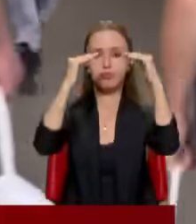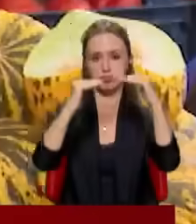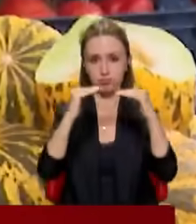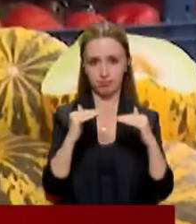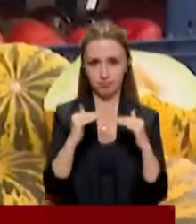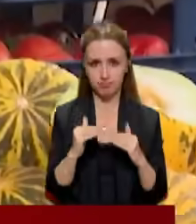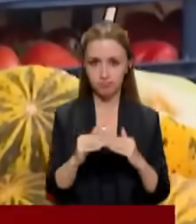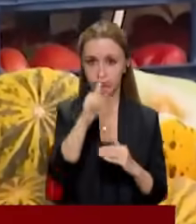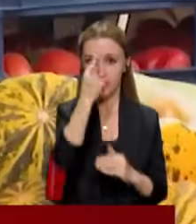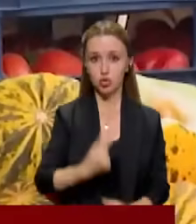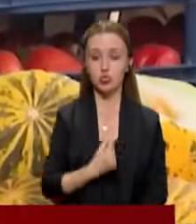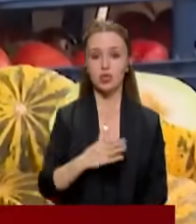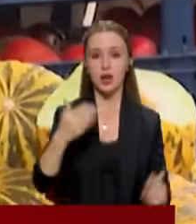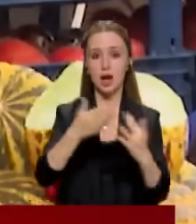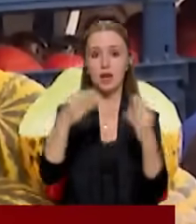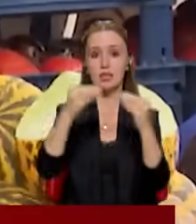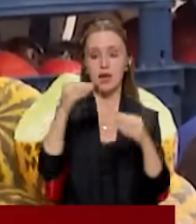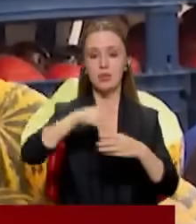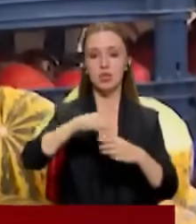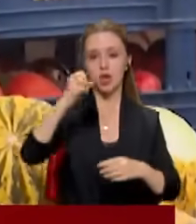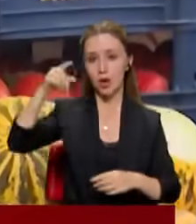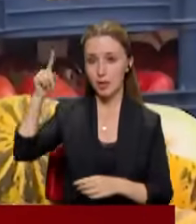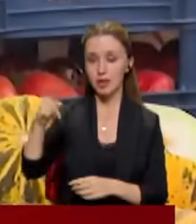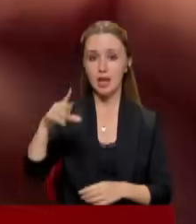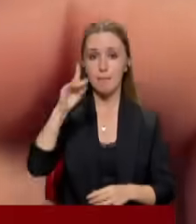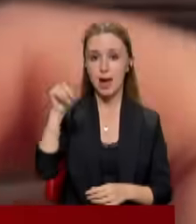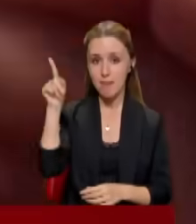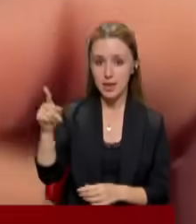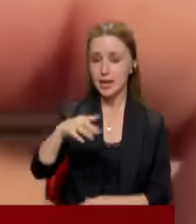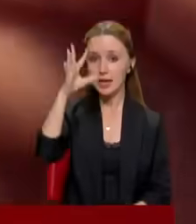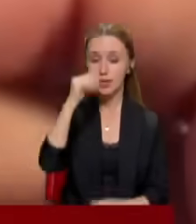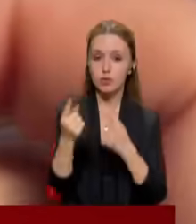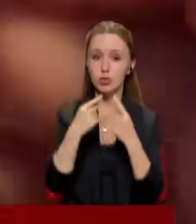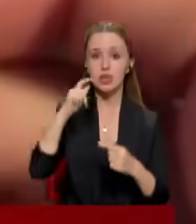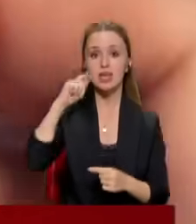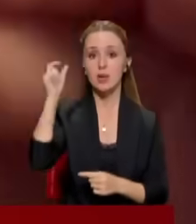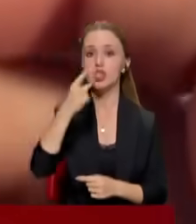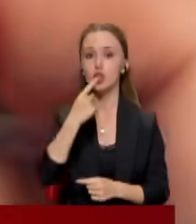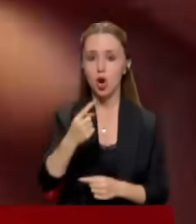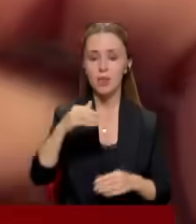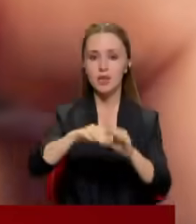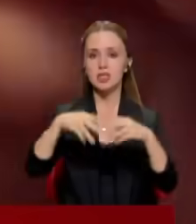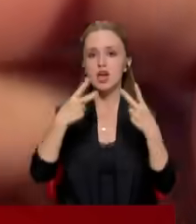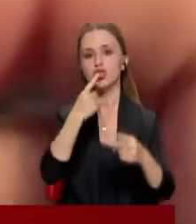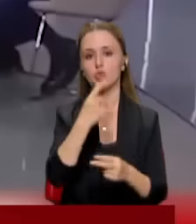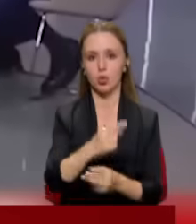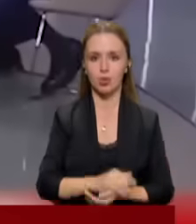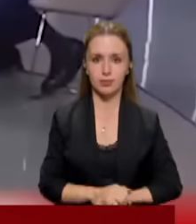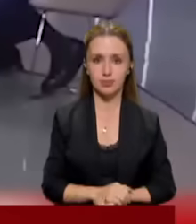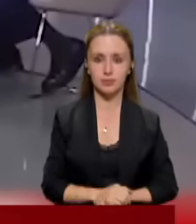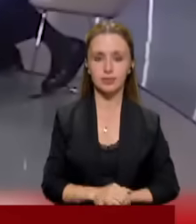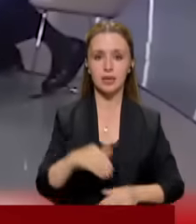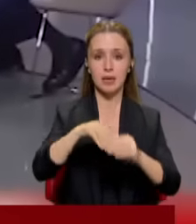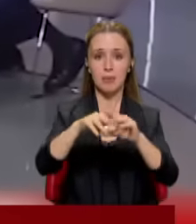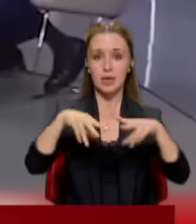gün eridi. Tek umutları ara zam içinse AK Parti'den MHP'den kim konuşsa Ekim ayını meclisin açılışını işaret etti.